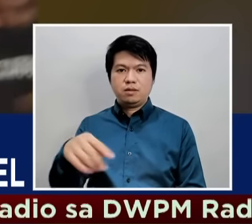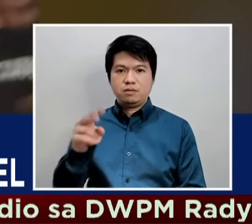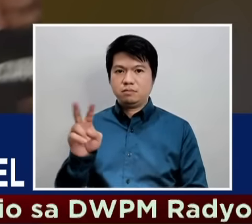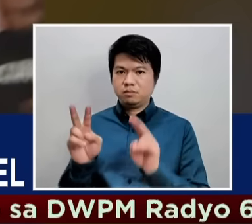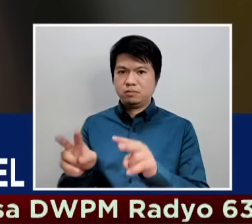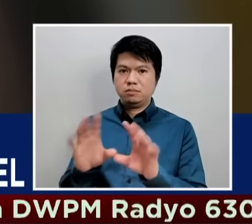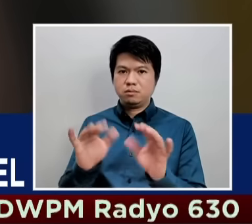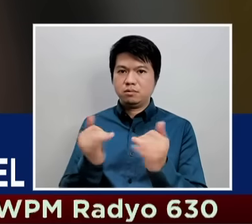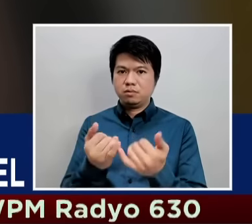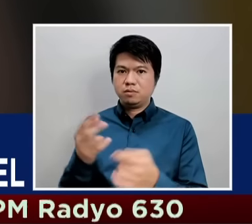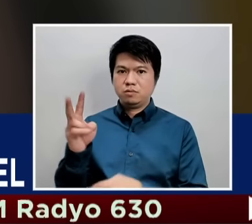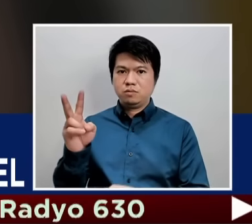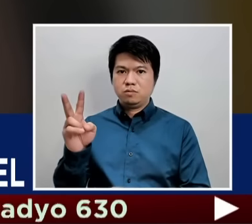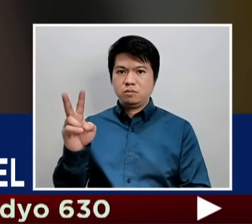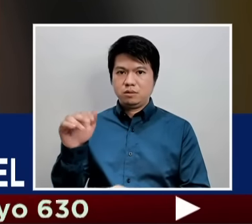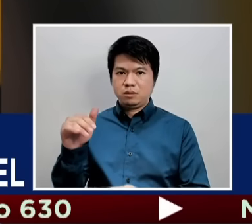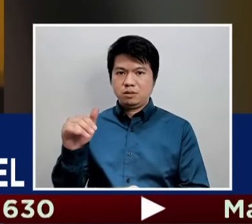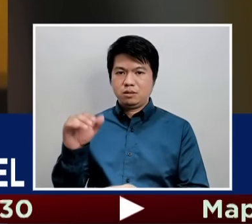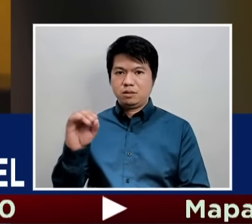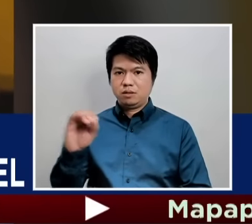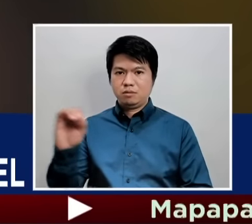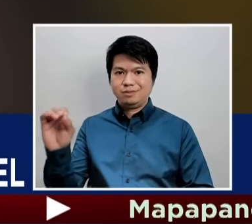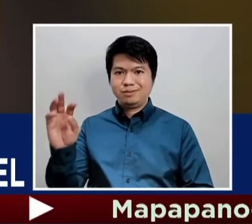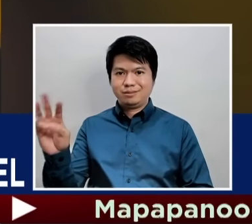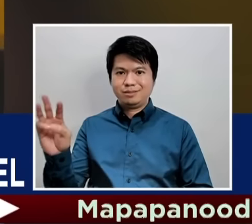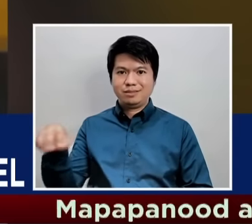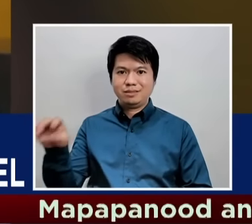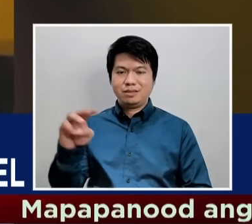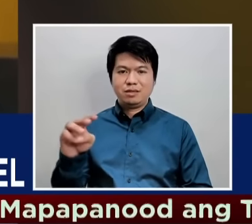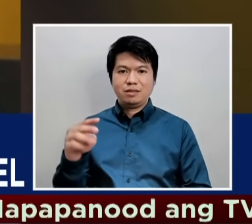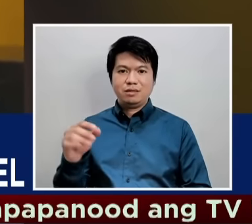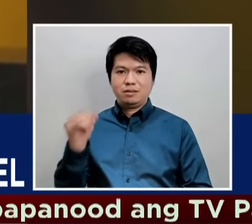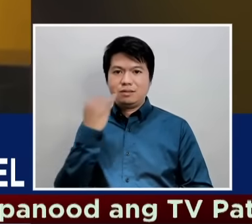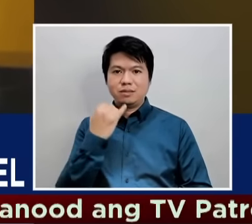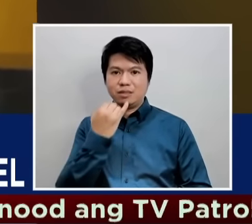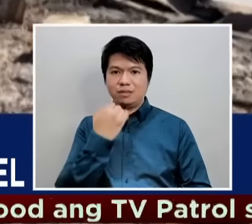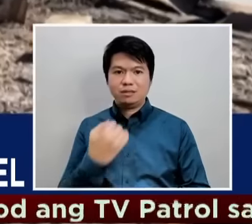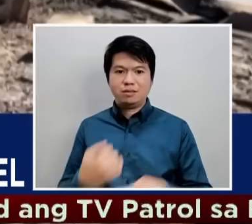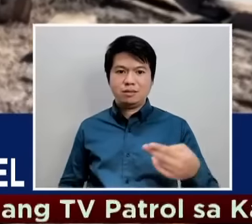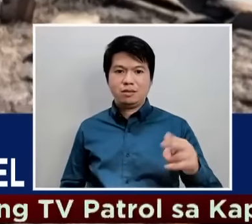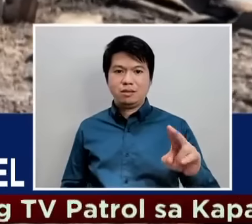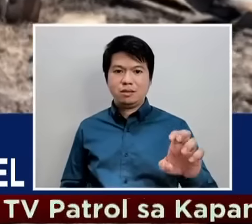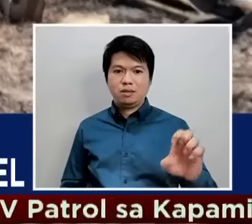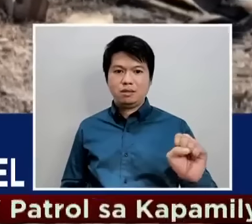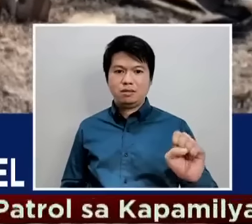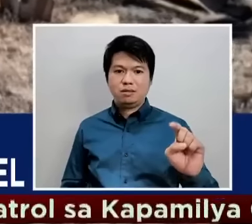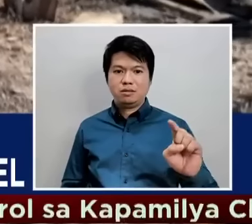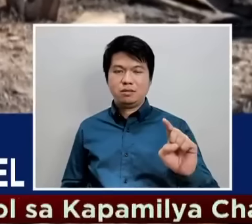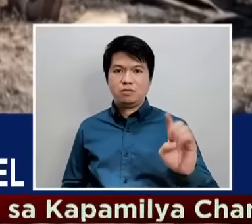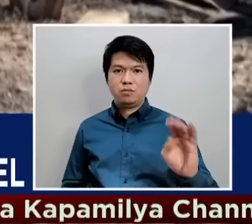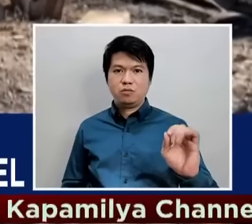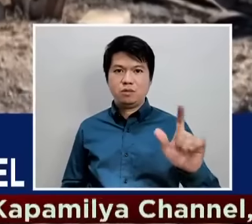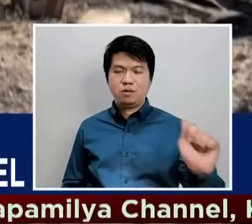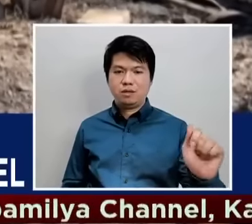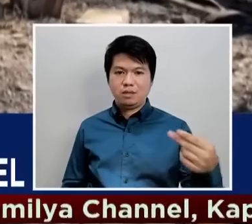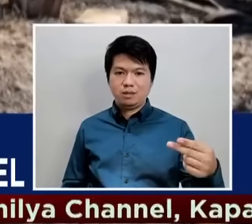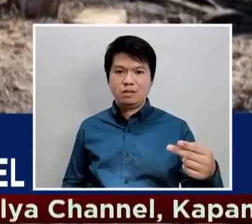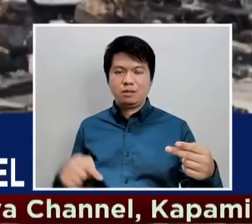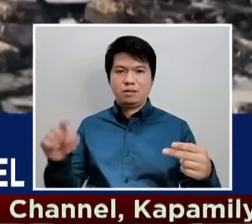2006 na bakbakan sa pagitan ng Israel at grupong Hezbollah na nakabase sa Lebanon. At ngayong nauulit ang